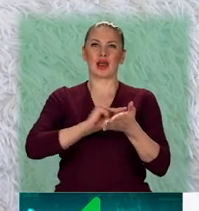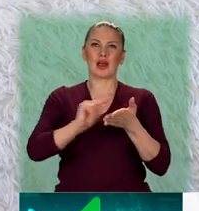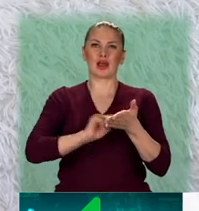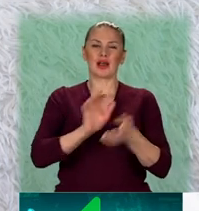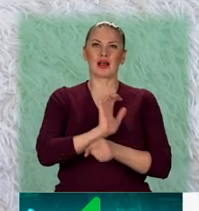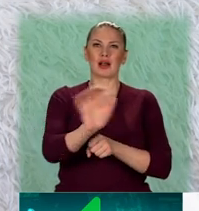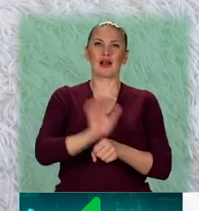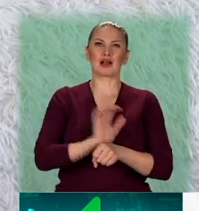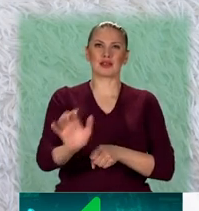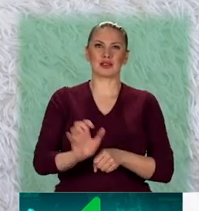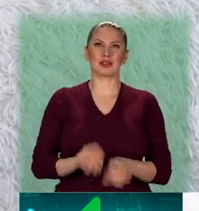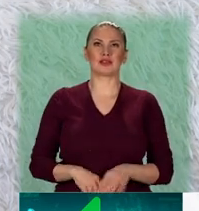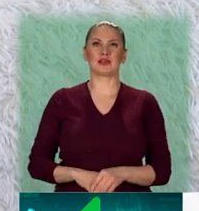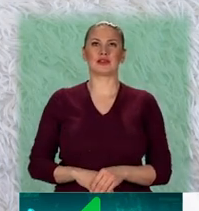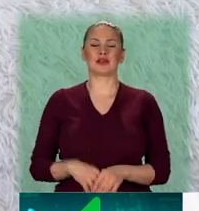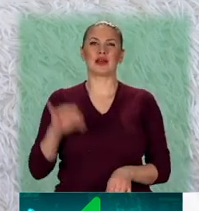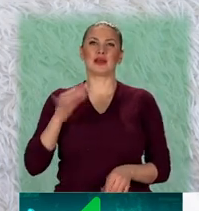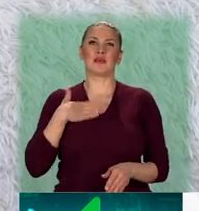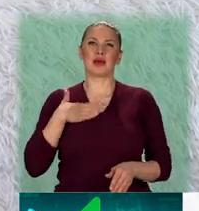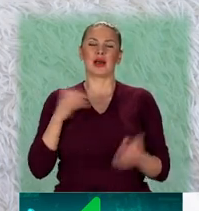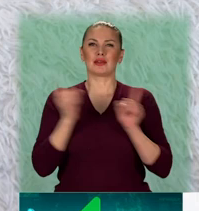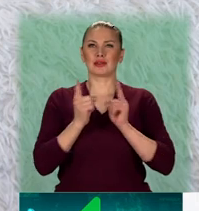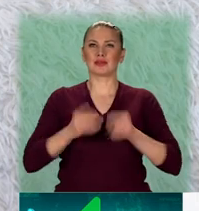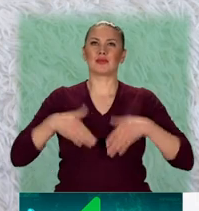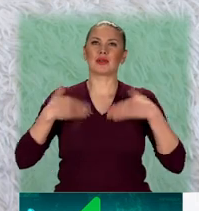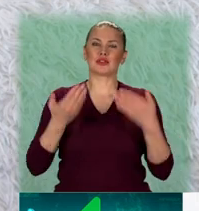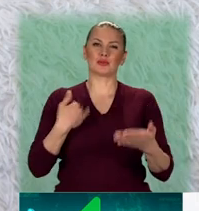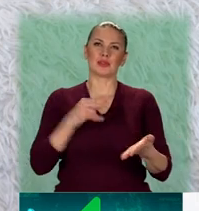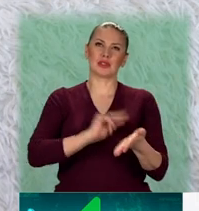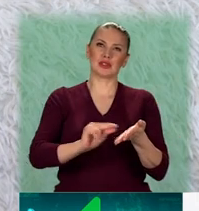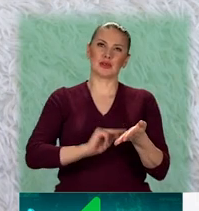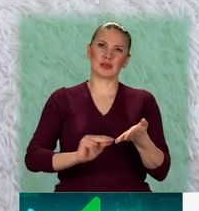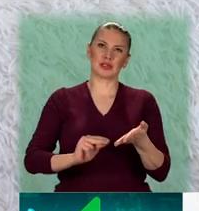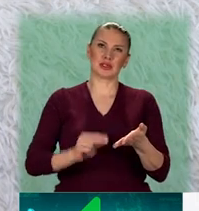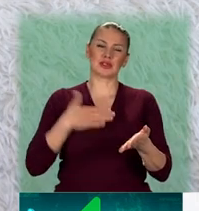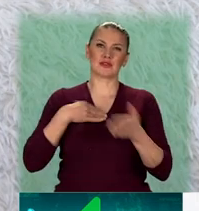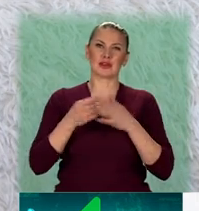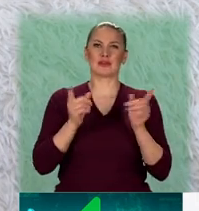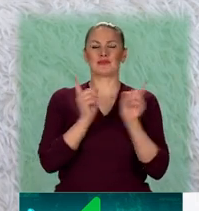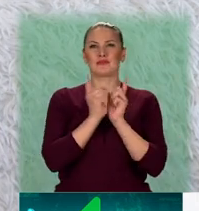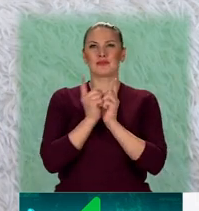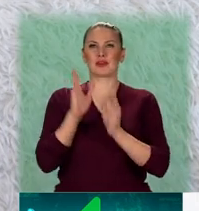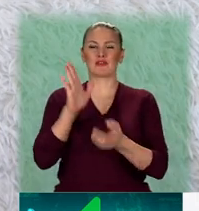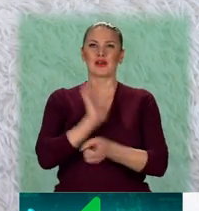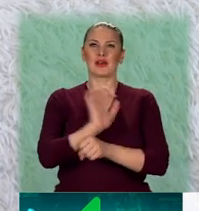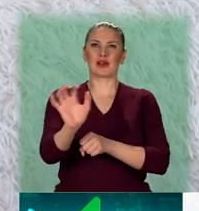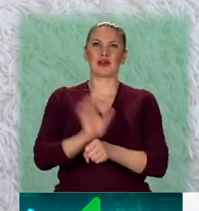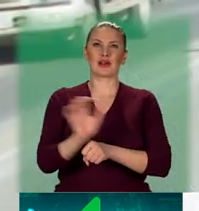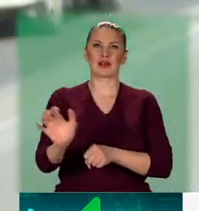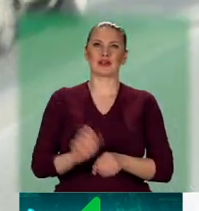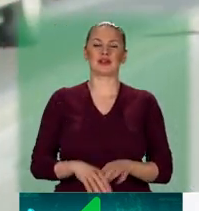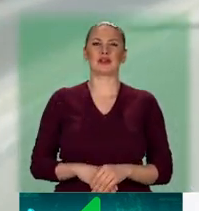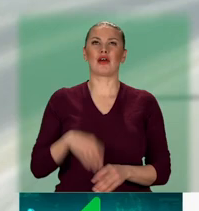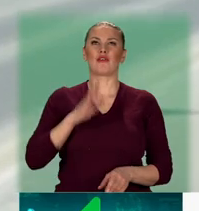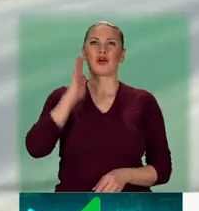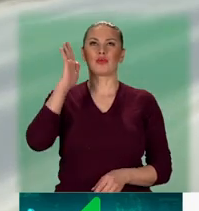не написать об Америке? Я говорю, а в честь чего? Она говорит, у тебя стиль такой хороший. Я говорю, с чего ты взяла? Ну, ты письма такие писала.